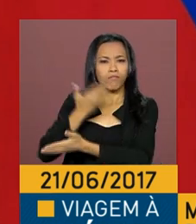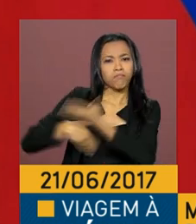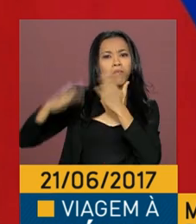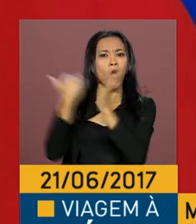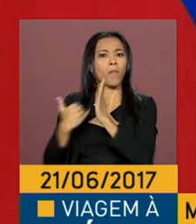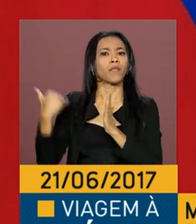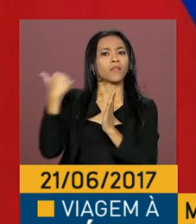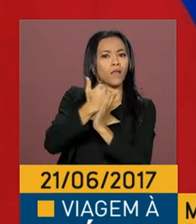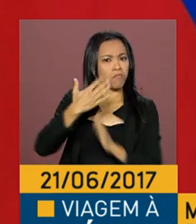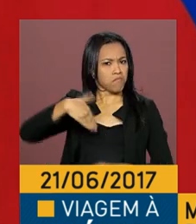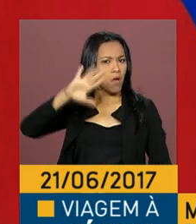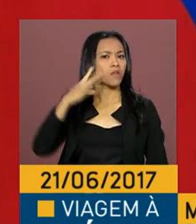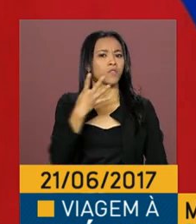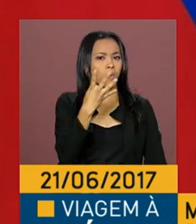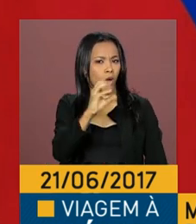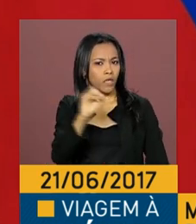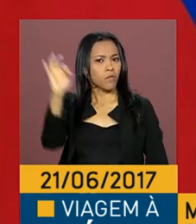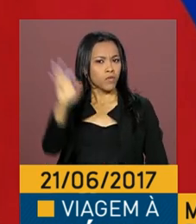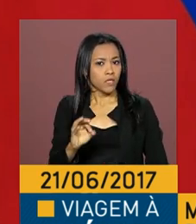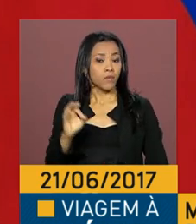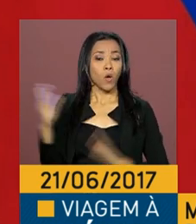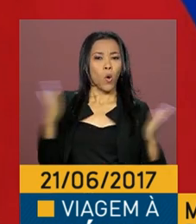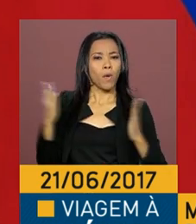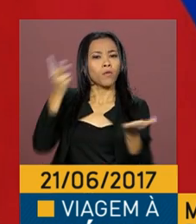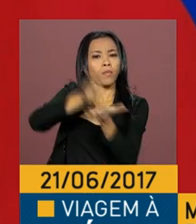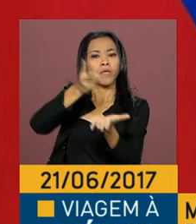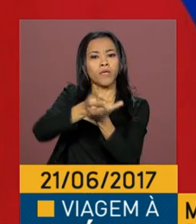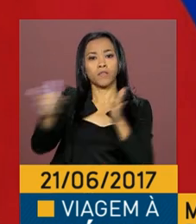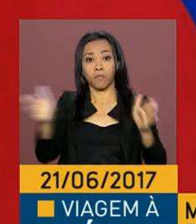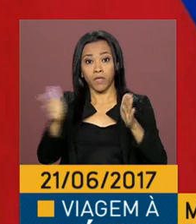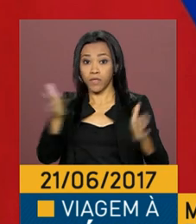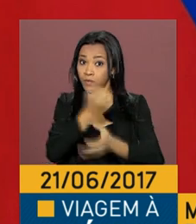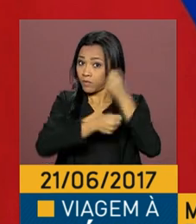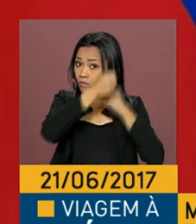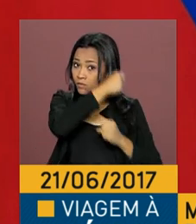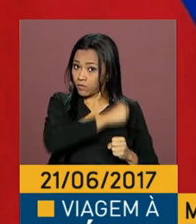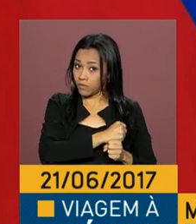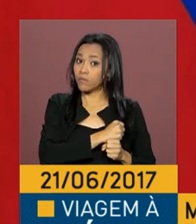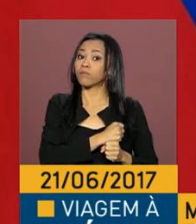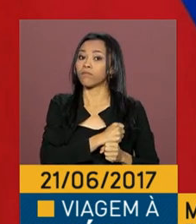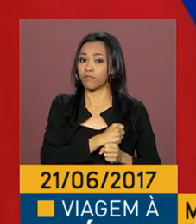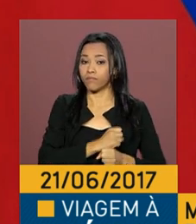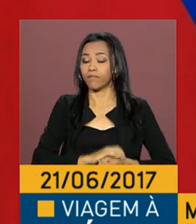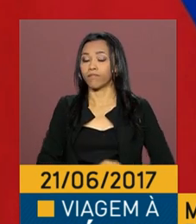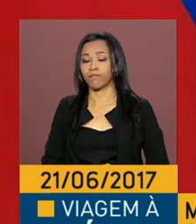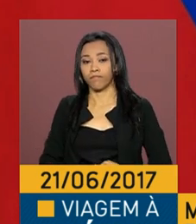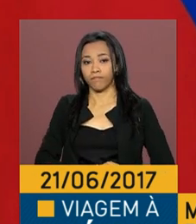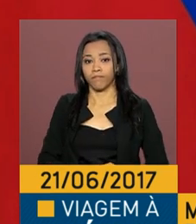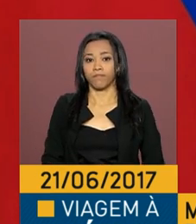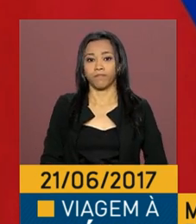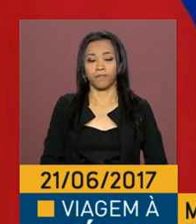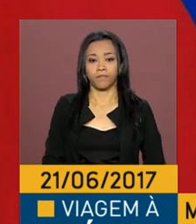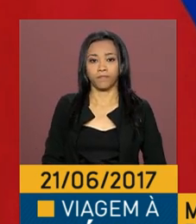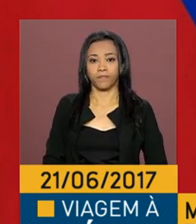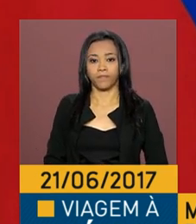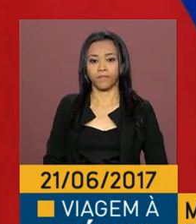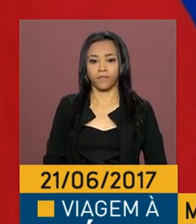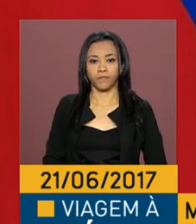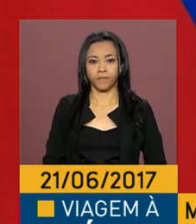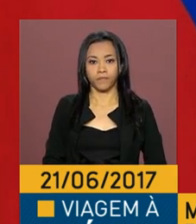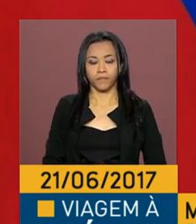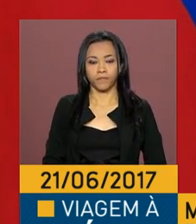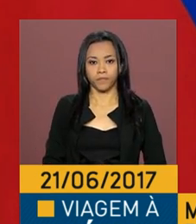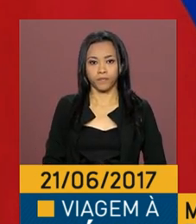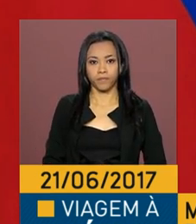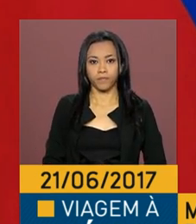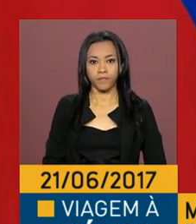40% se comparadas ao mesmo período no ano passado. Достаточно будет сказать, что за первые 5 месяцев текущего